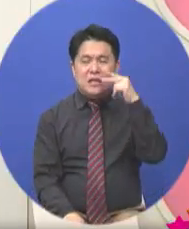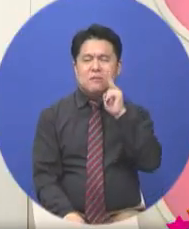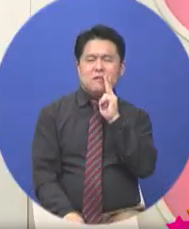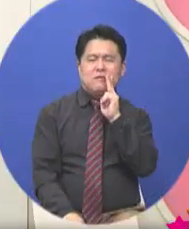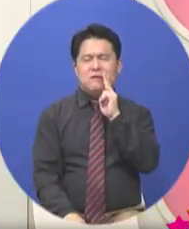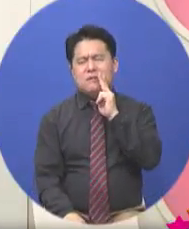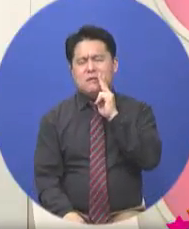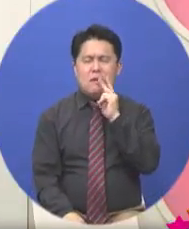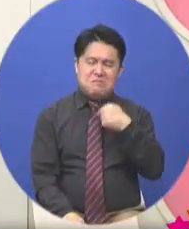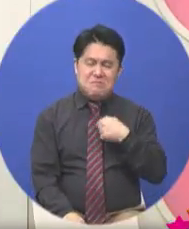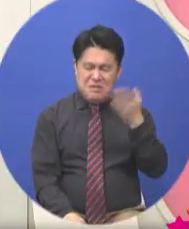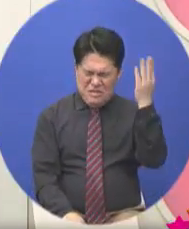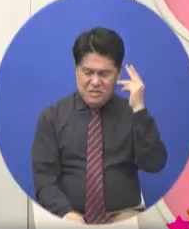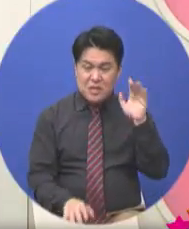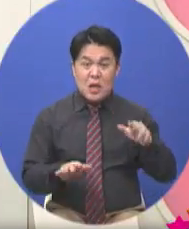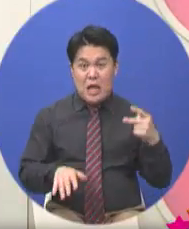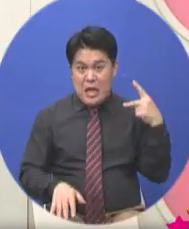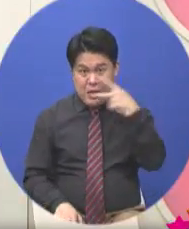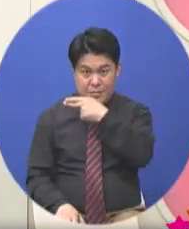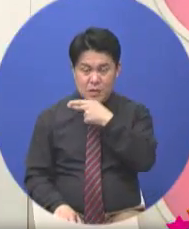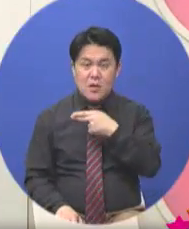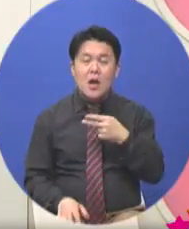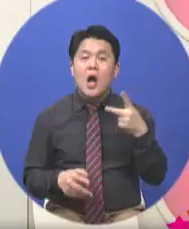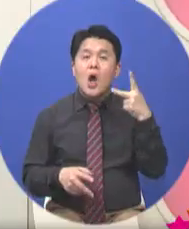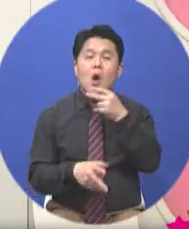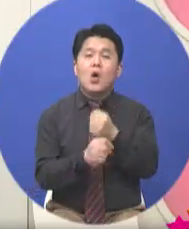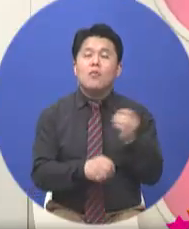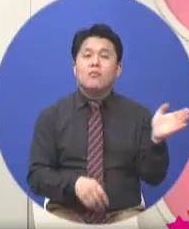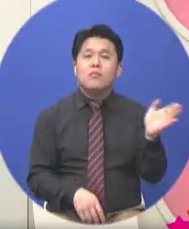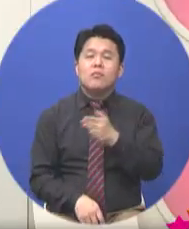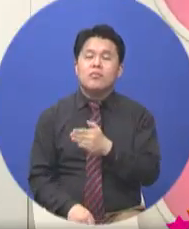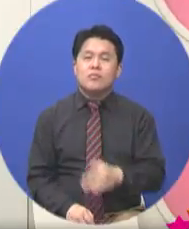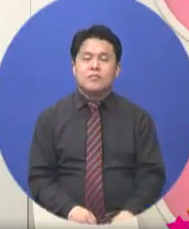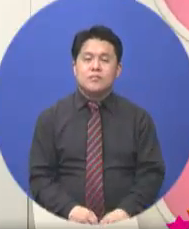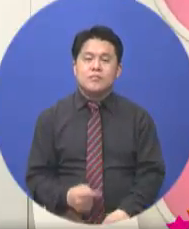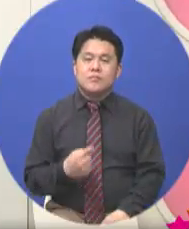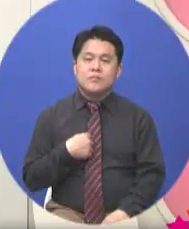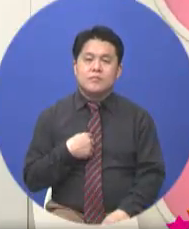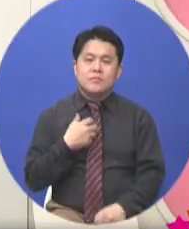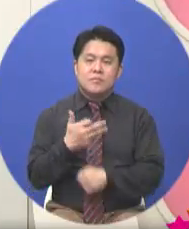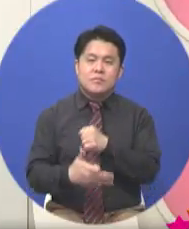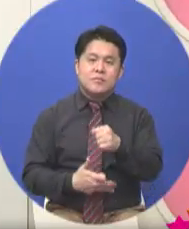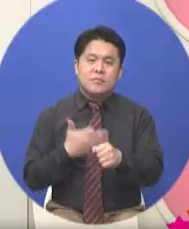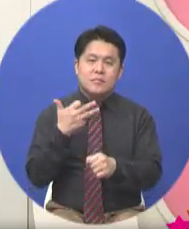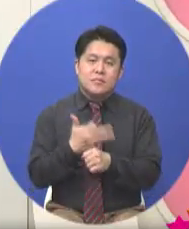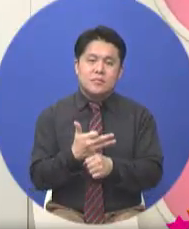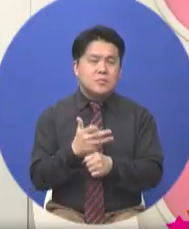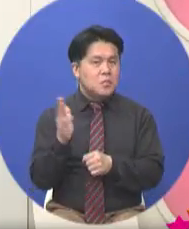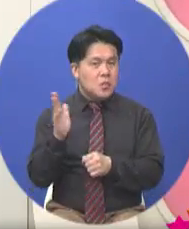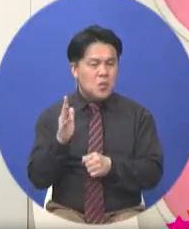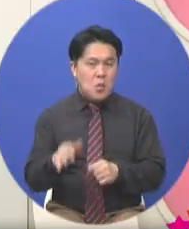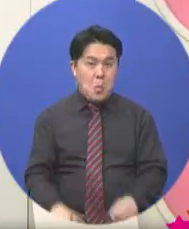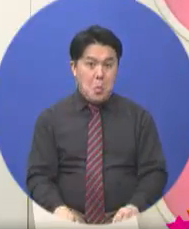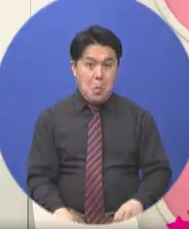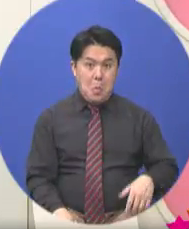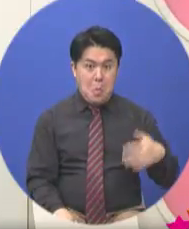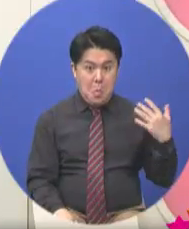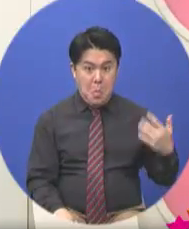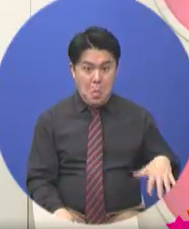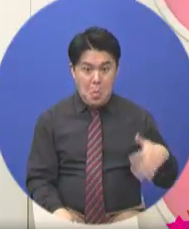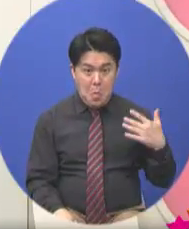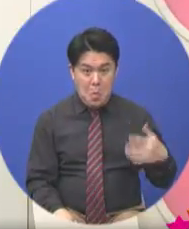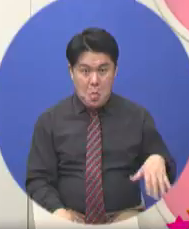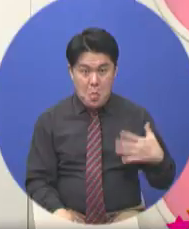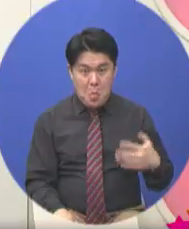근데 줄 담배였죠. 근데 지금 얼마큼 됐어요? 끊으신 지가? 한 굉장히 8년? 18년? 네? 18년 정도?